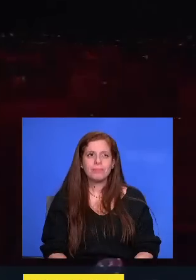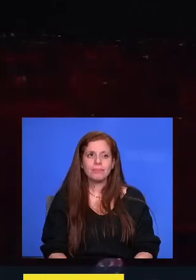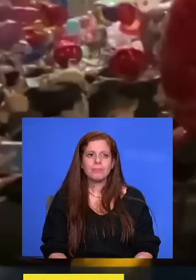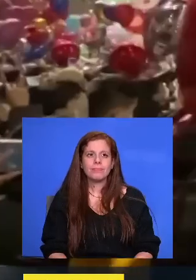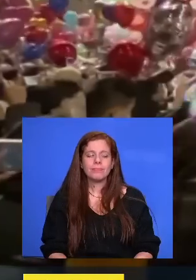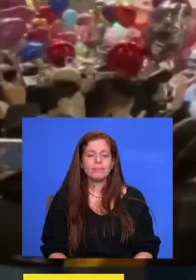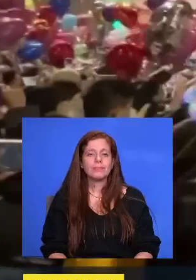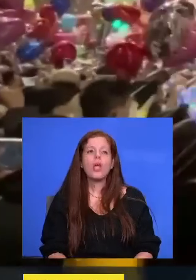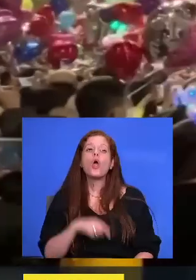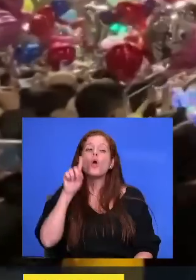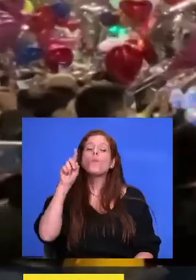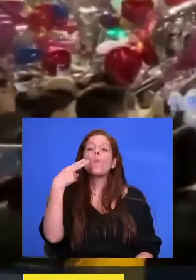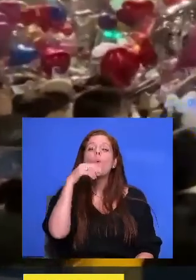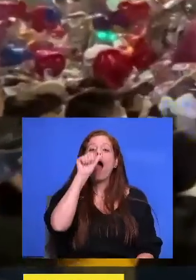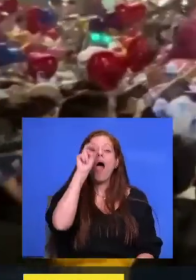בווהאן,